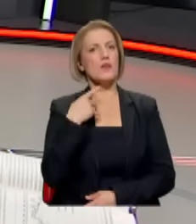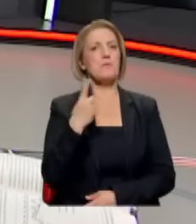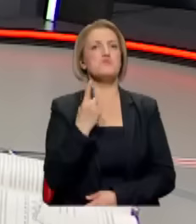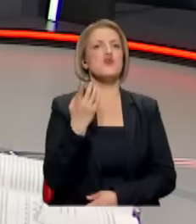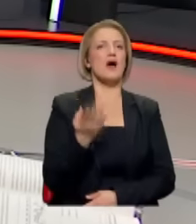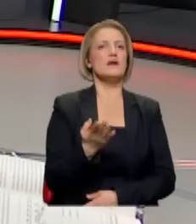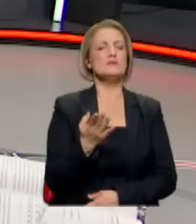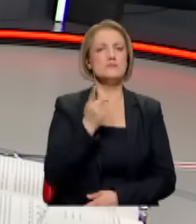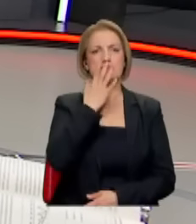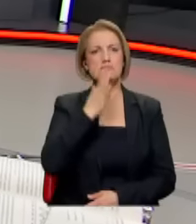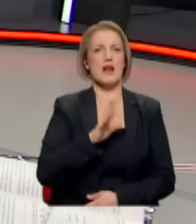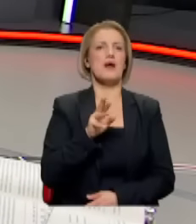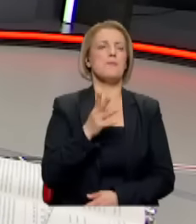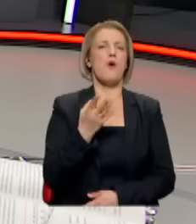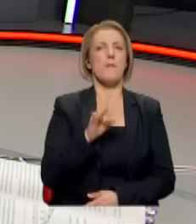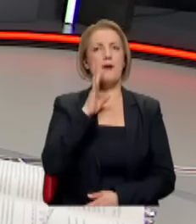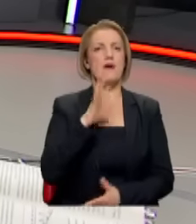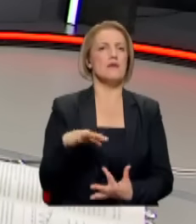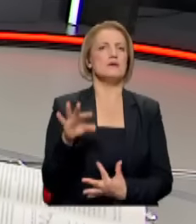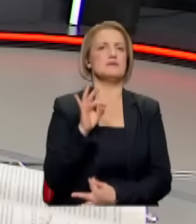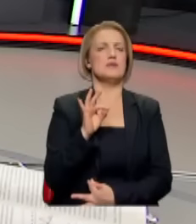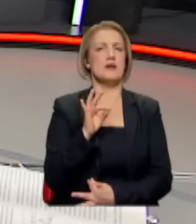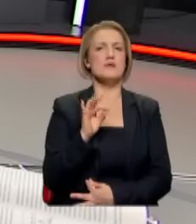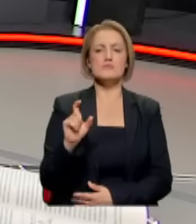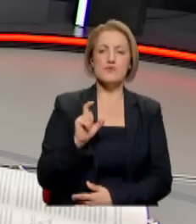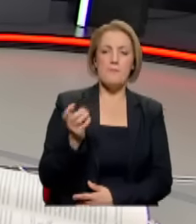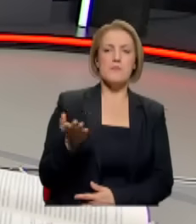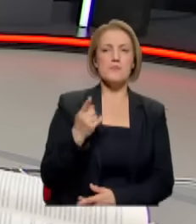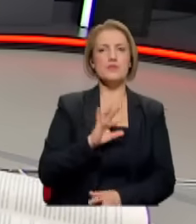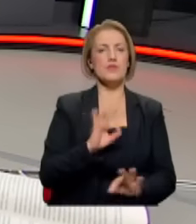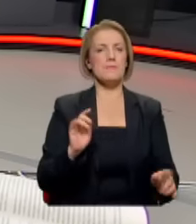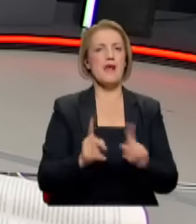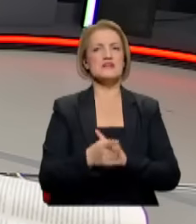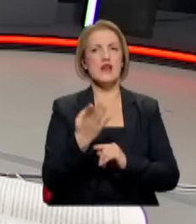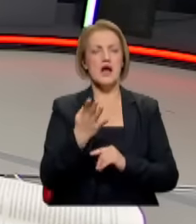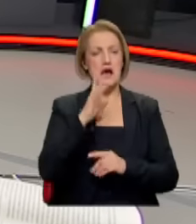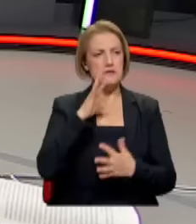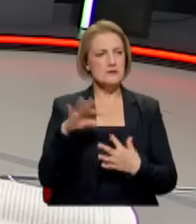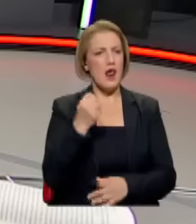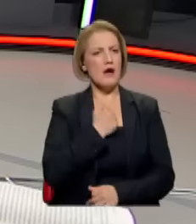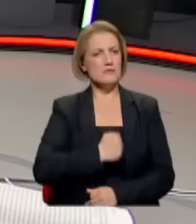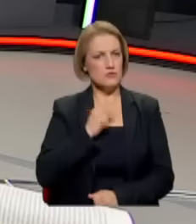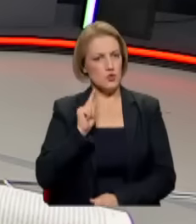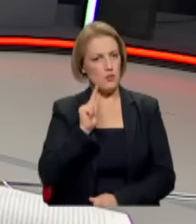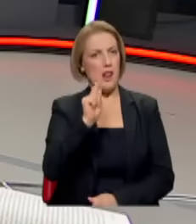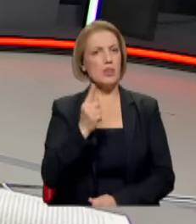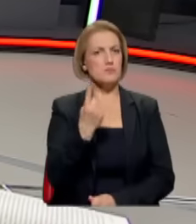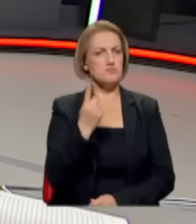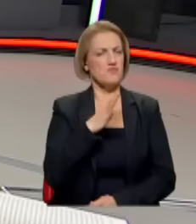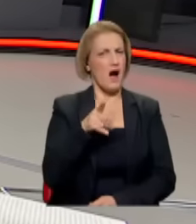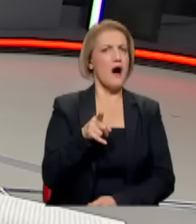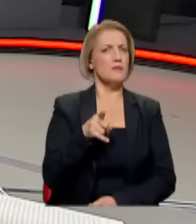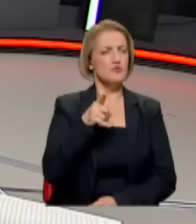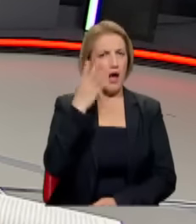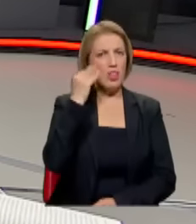e bekledikleri gibi olmadı insanlar da karşılık bulamadılar tam tersine insanlar öfkelendi kuşkulan